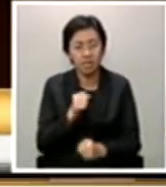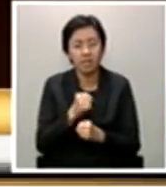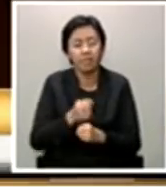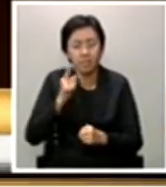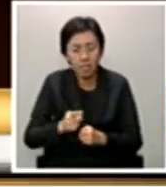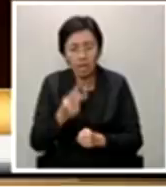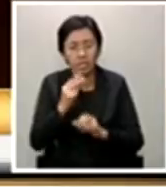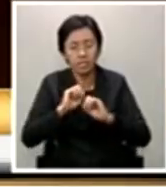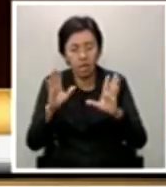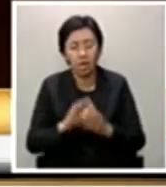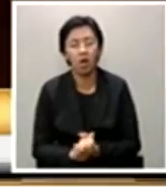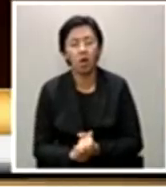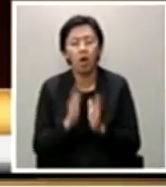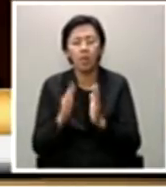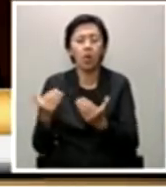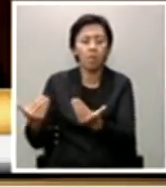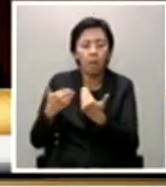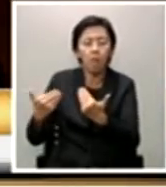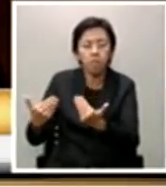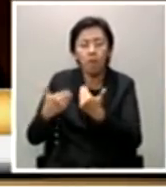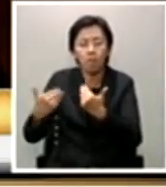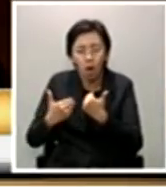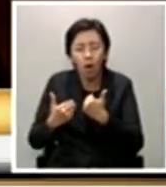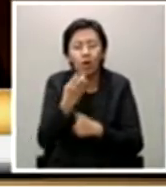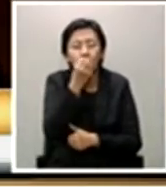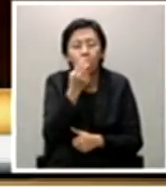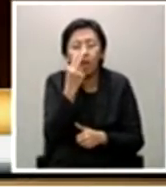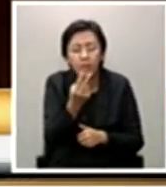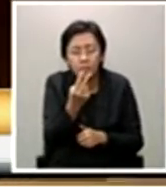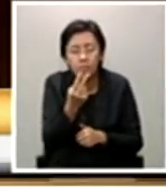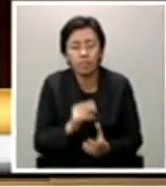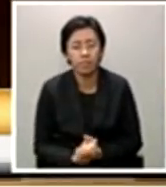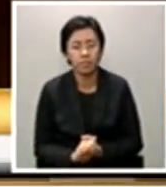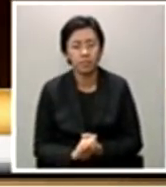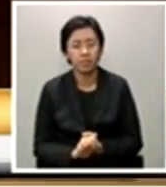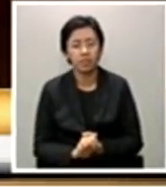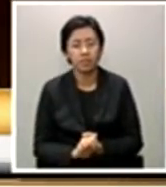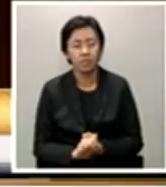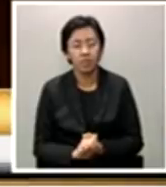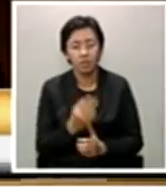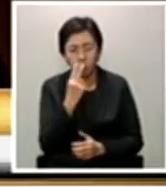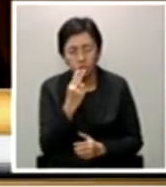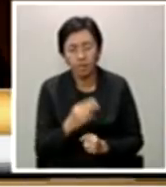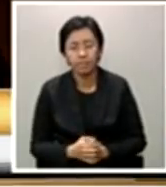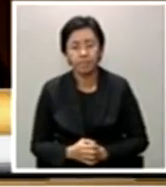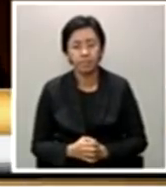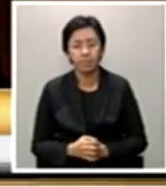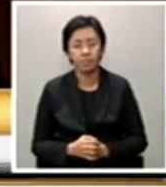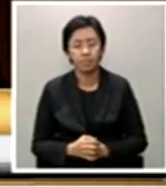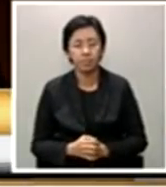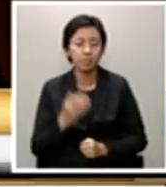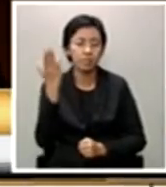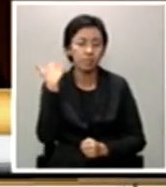ๆหลายครั้งที่ถูกโจมตีท่านไปดูนะครับว่าตอนที่คสช.เข้ามาใหม่ๆในขณะ